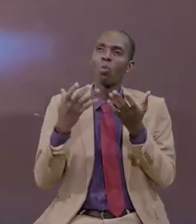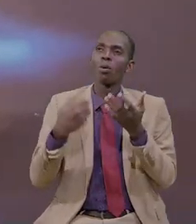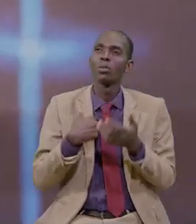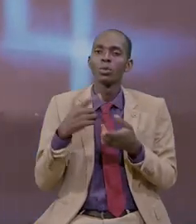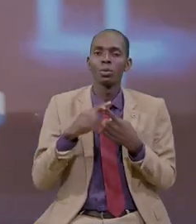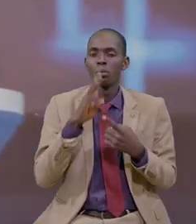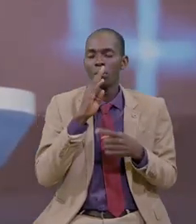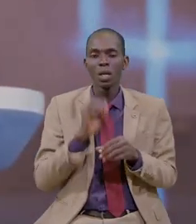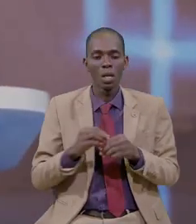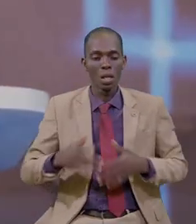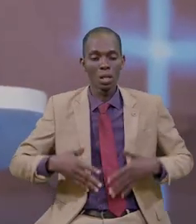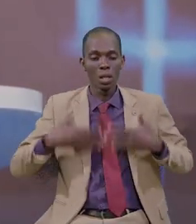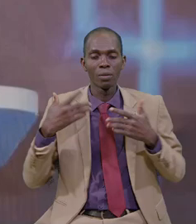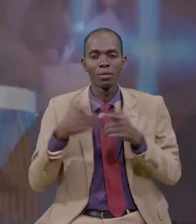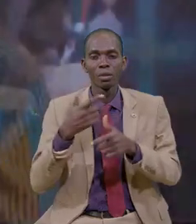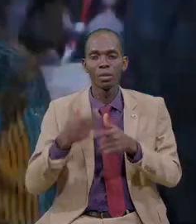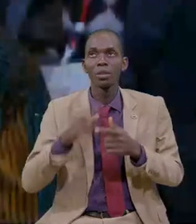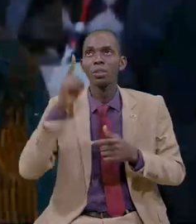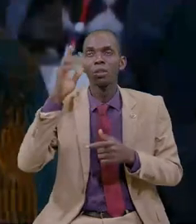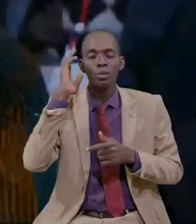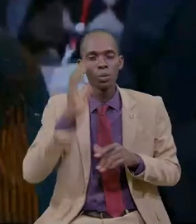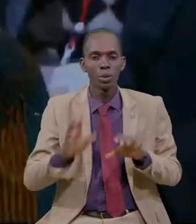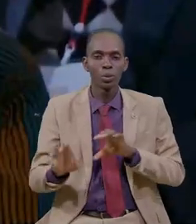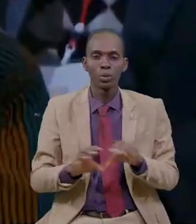sois. Ce sera fait.